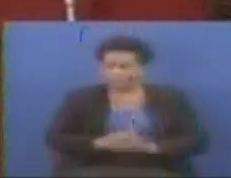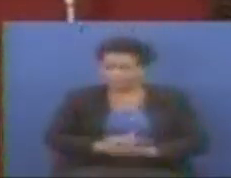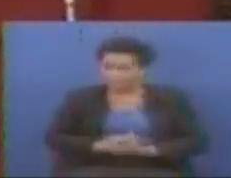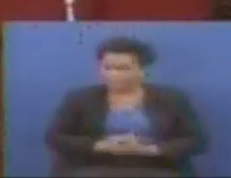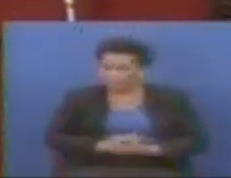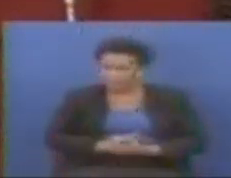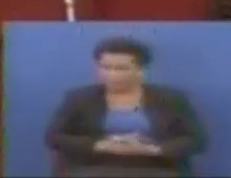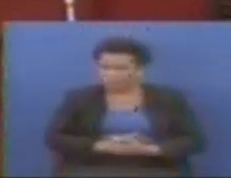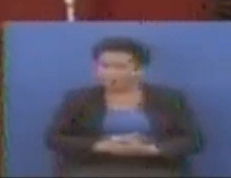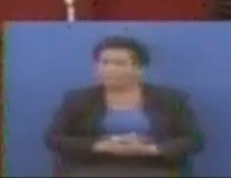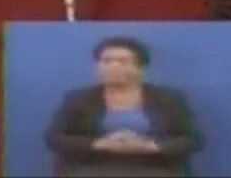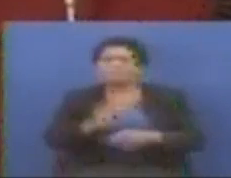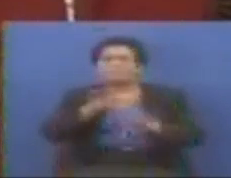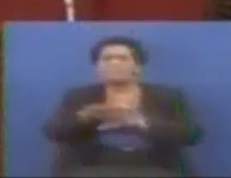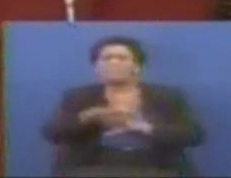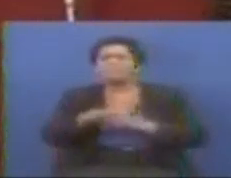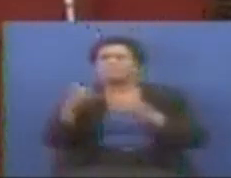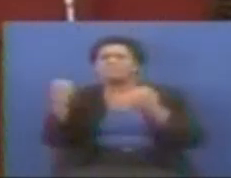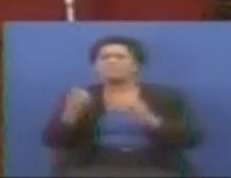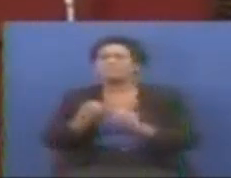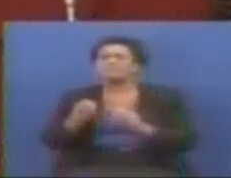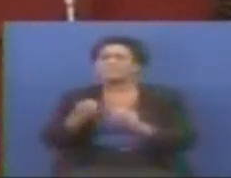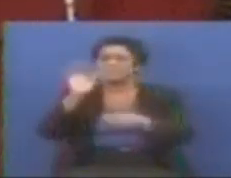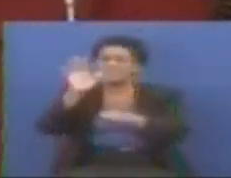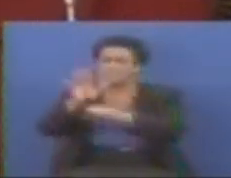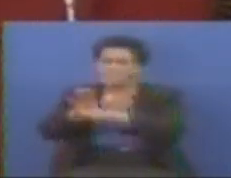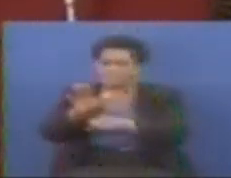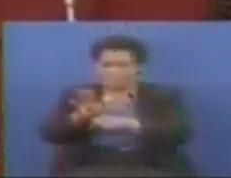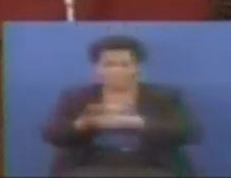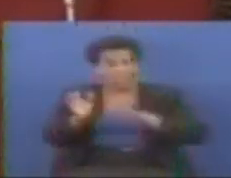yalikuwa 8956 na watuhumiwa walikuwa